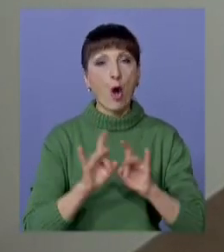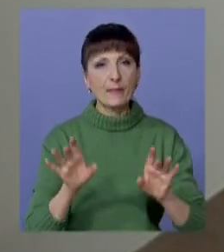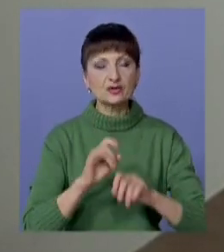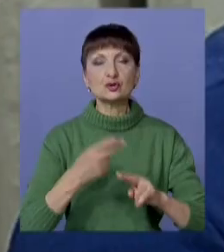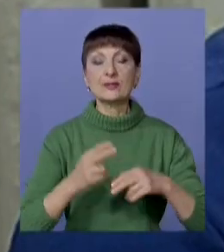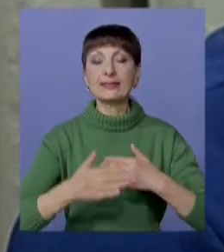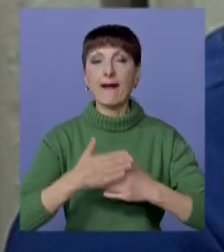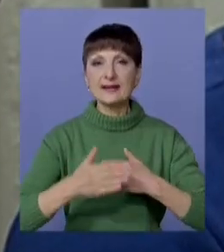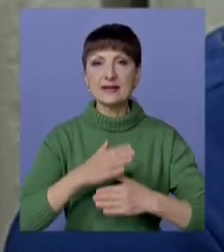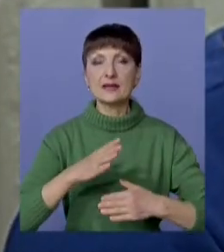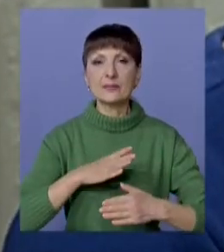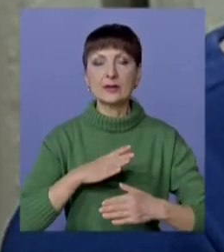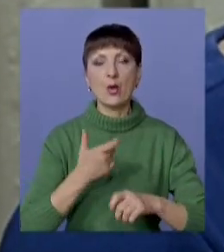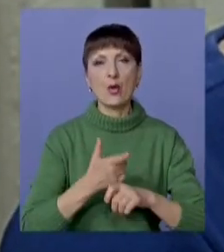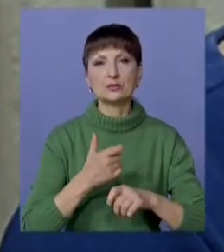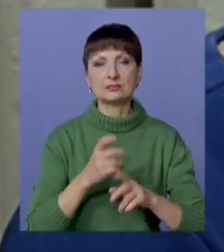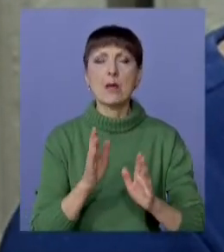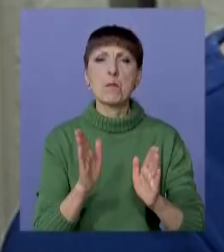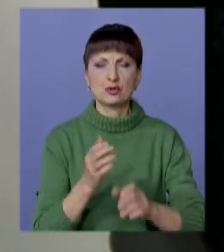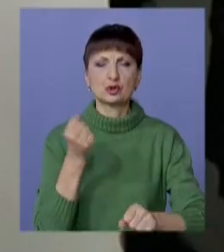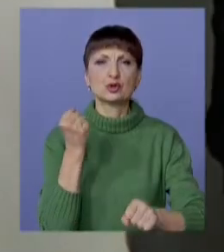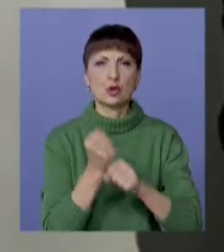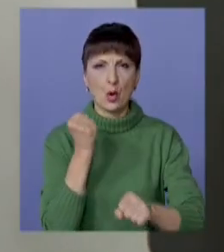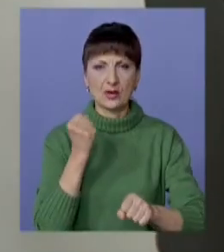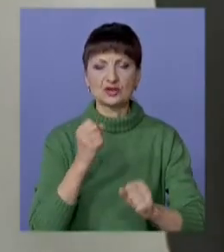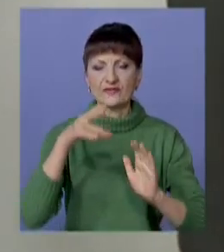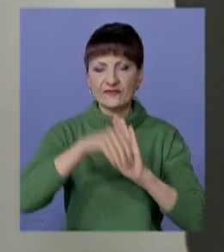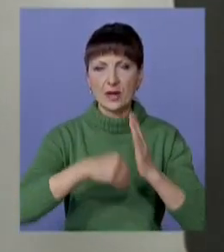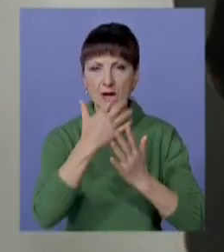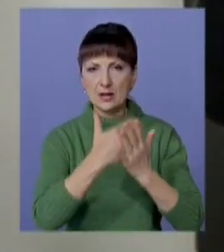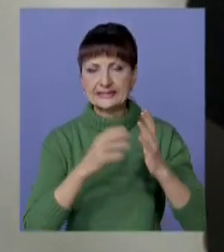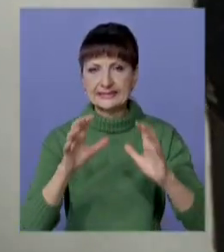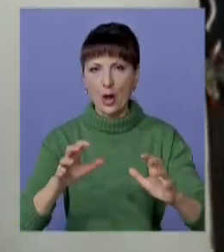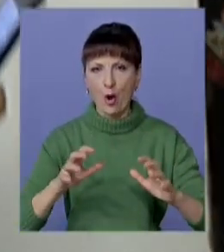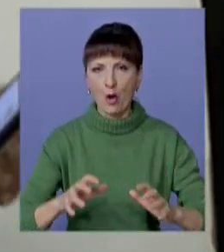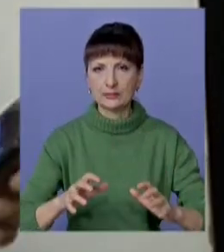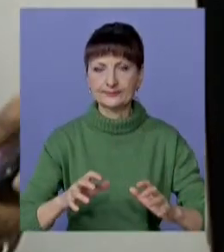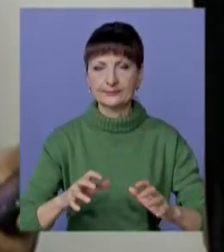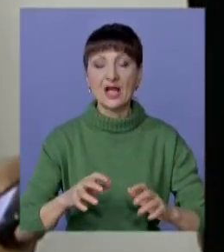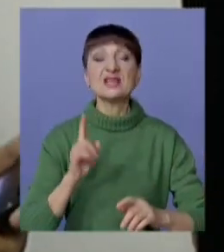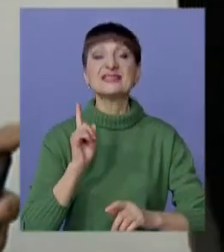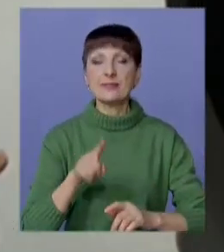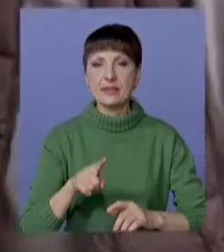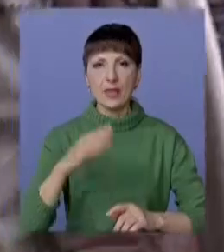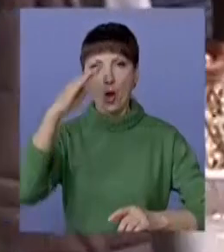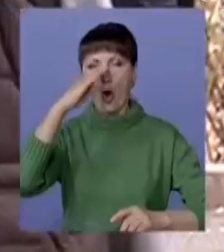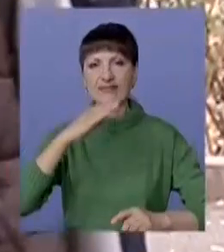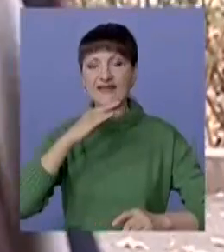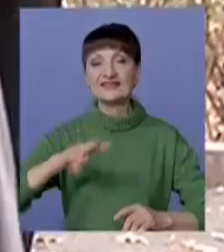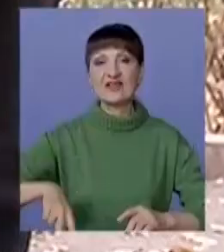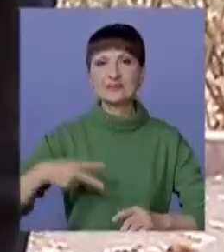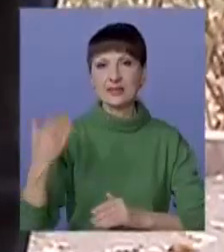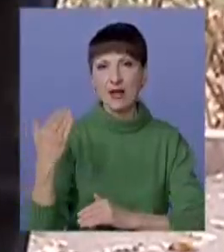это наказание было наименее строгим из предусмотренных в Уголовном кодексе по данной статье. Тем не менее, отец